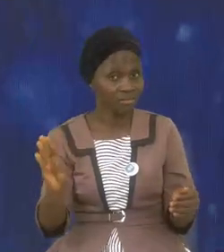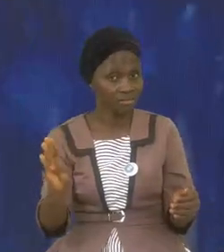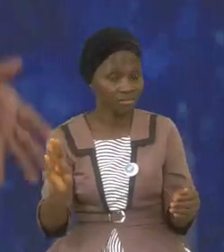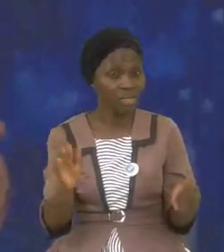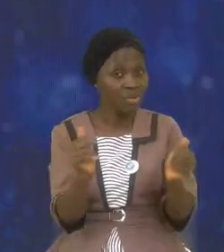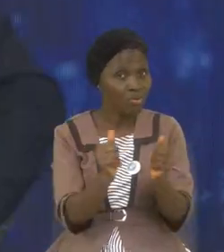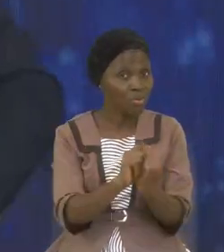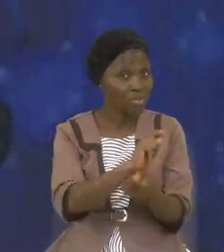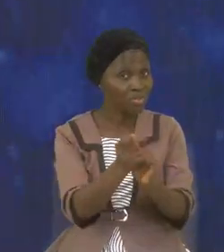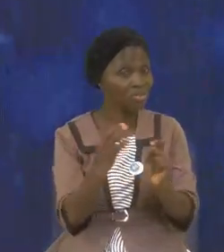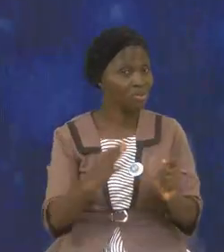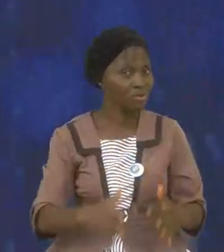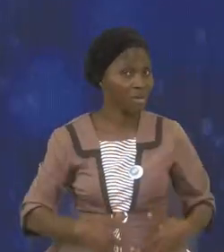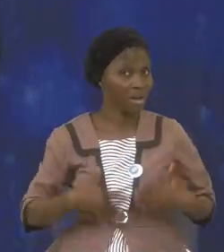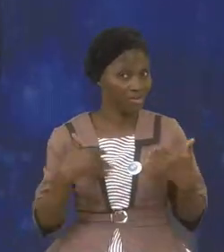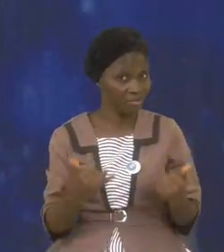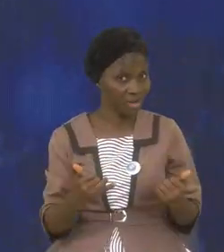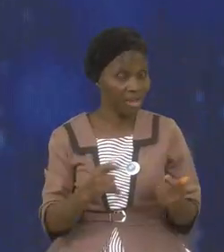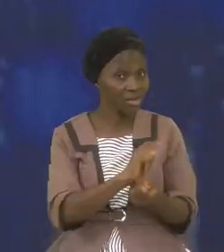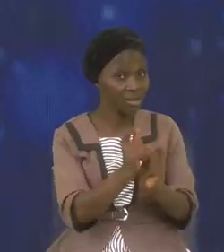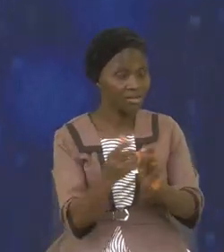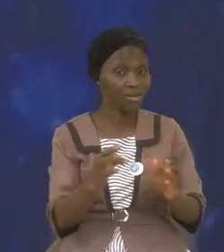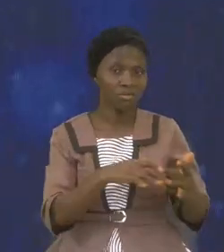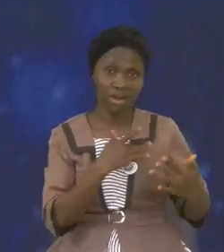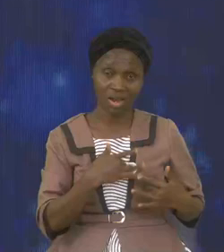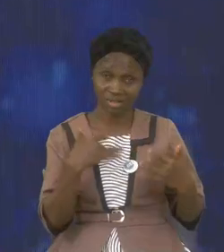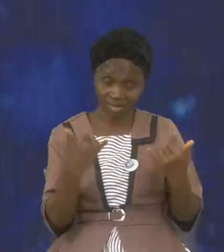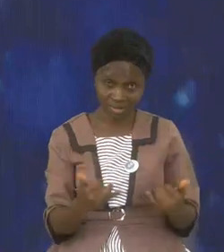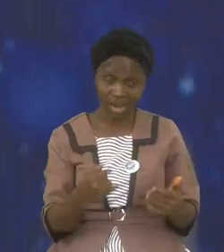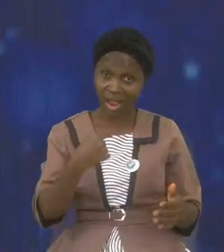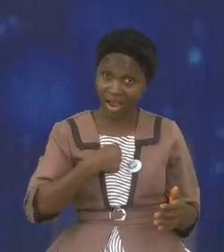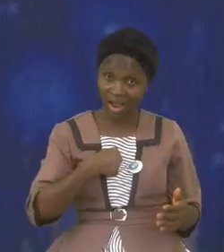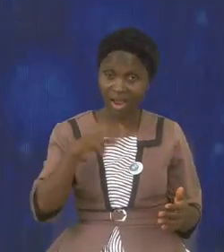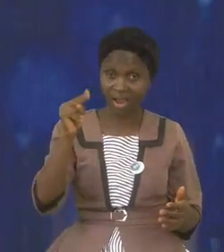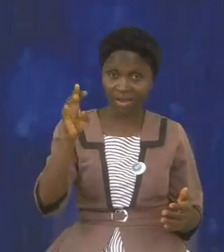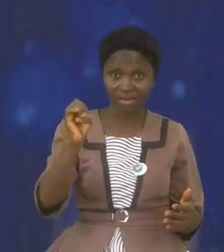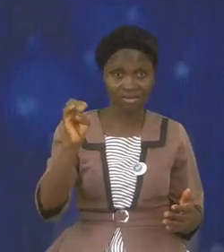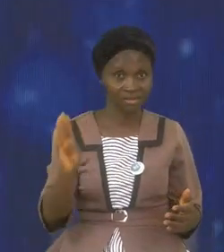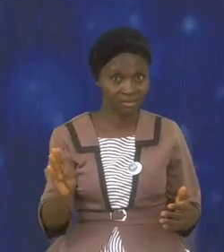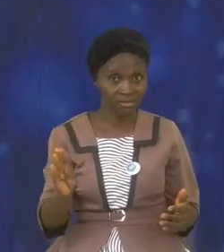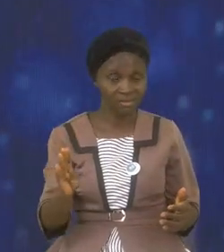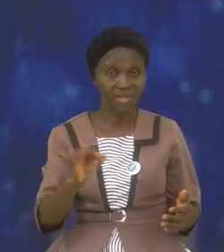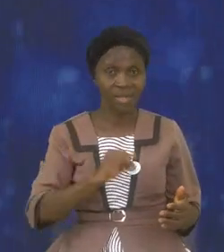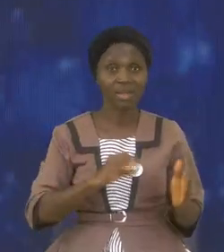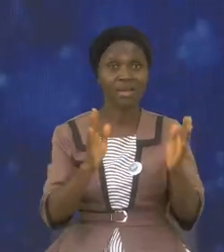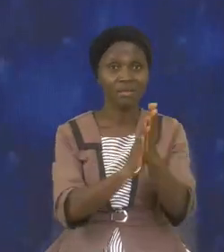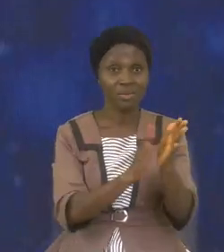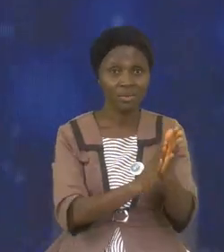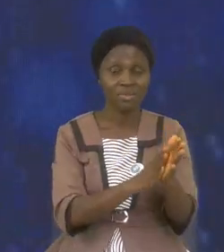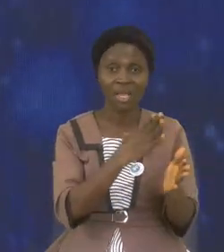conviction, maintenant moi, Nebuchadnezzar, avec un changement de cœur, avec une transformation de cœur,